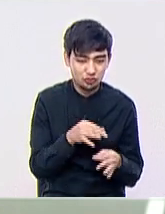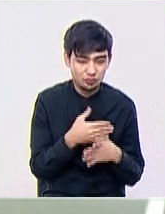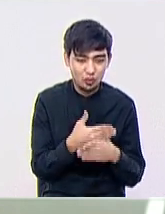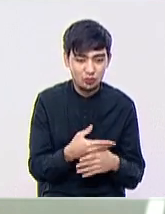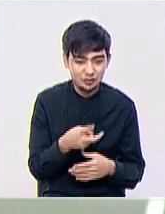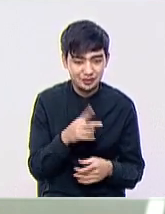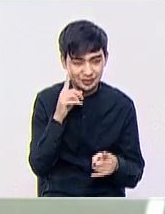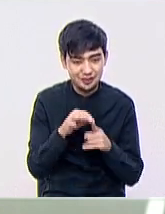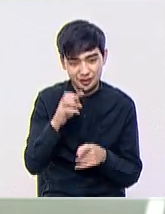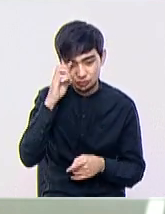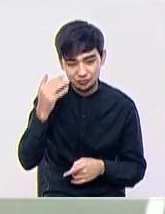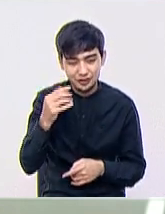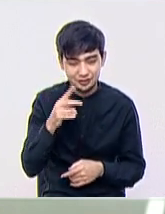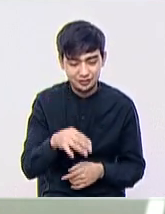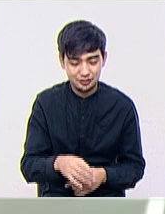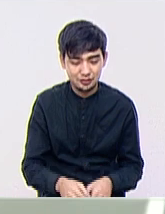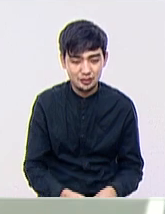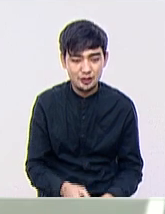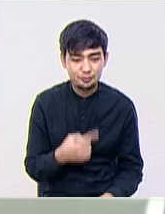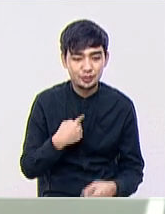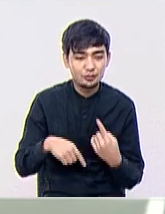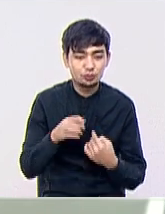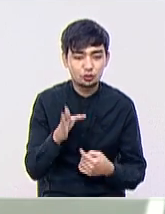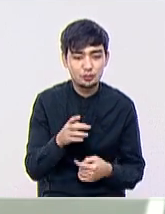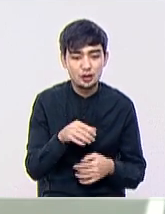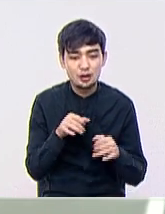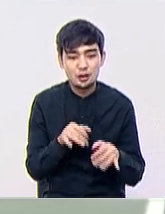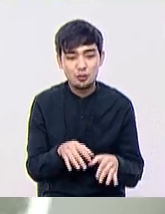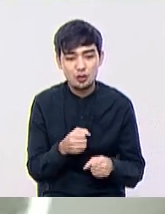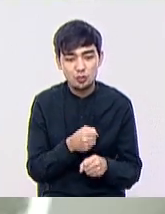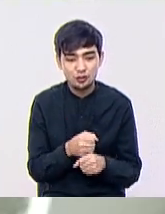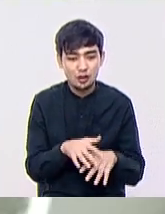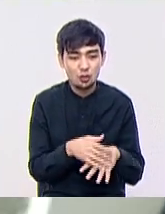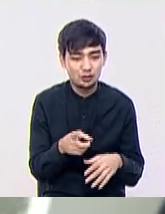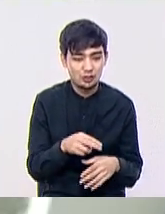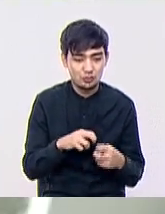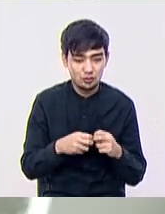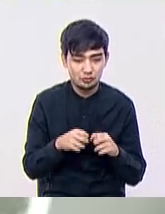каких-то задач государственных структур. Мы будем работать над решением проблем населения.